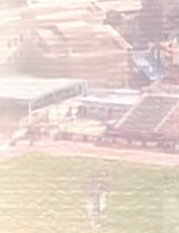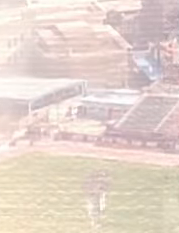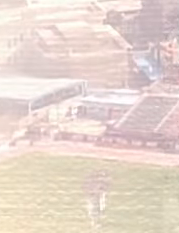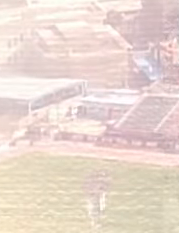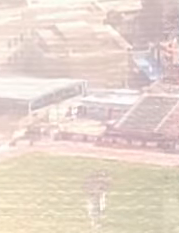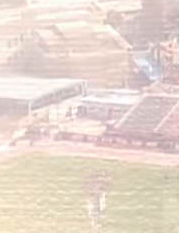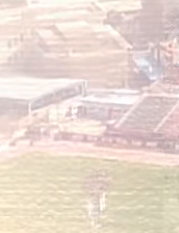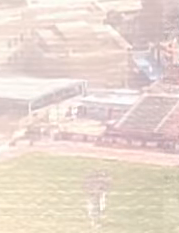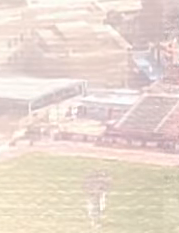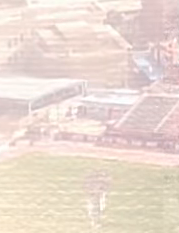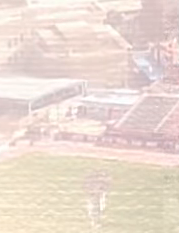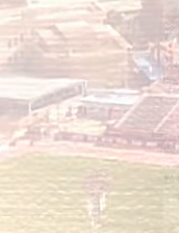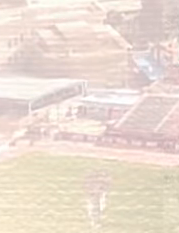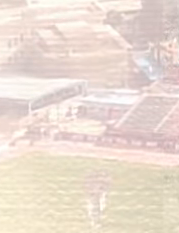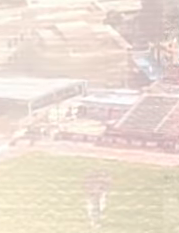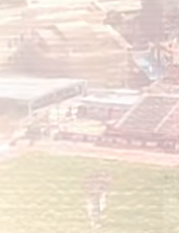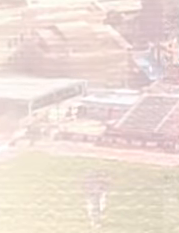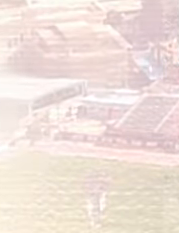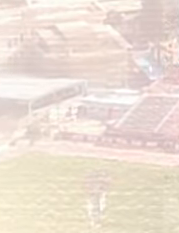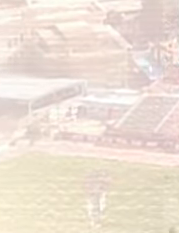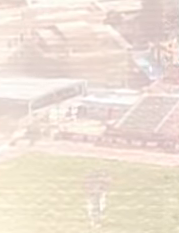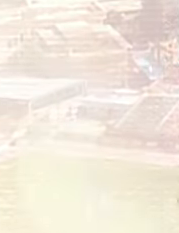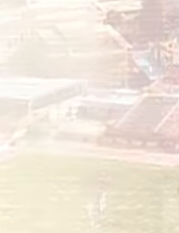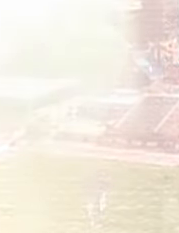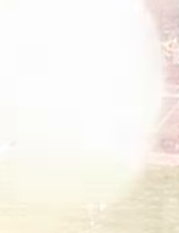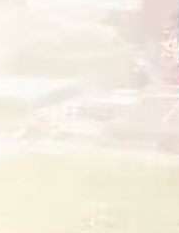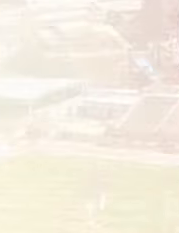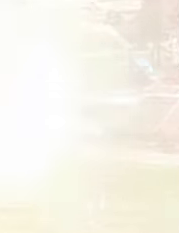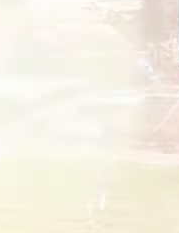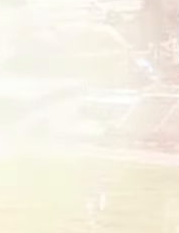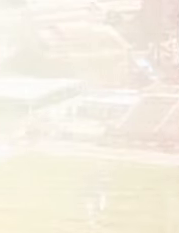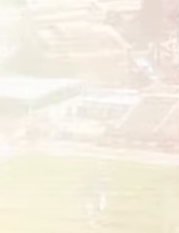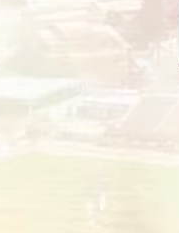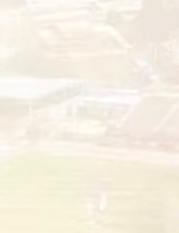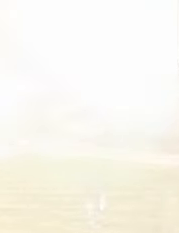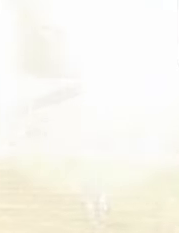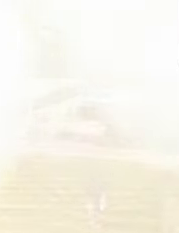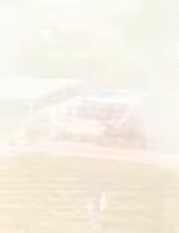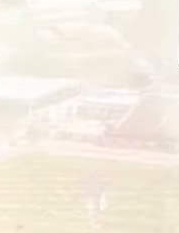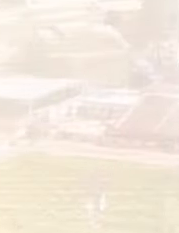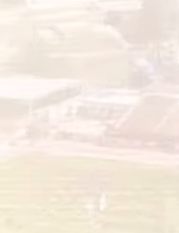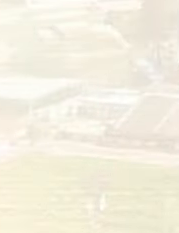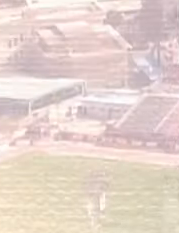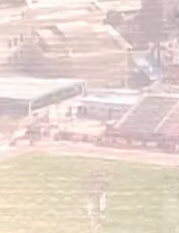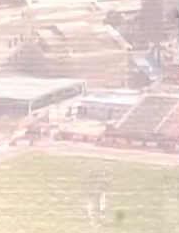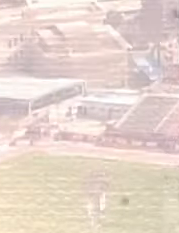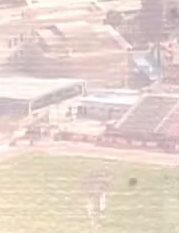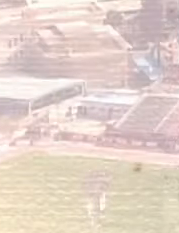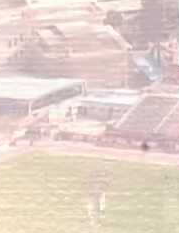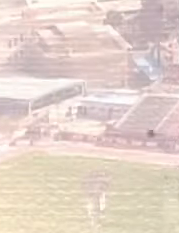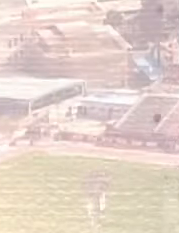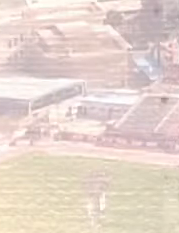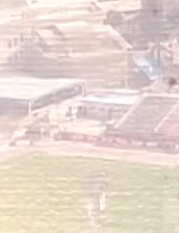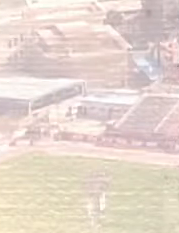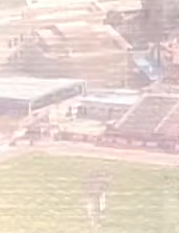احنا عادي مش مشكله، احنا اهم حاجه الاطفال اللي بتعاني من التعليم وبتعاني من المرض وبتعاني من حاجات كتير.